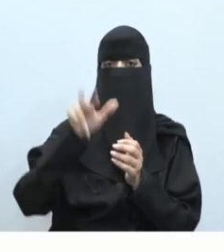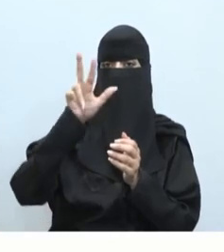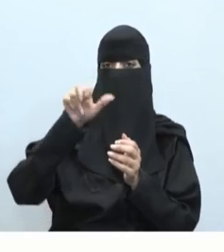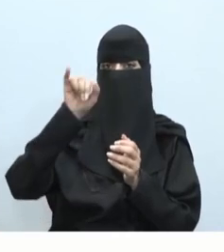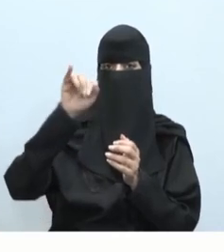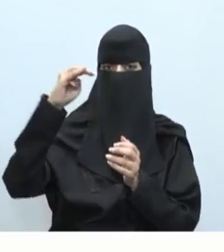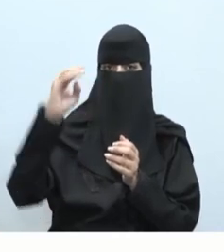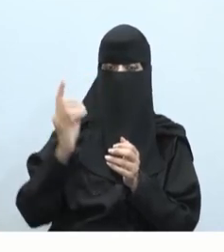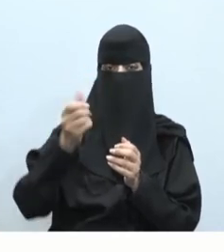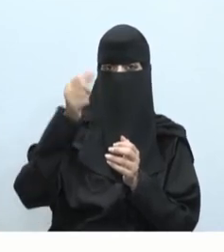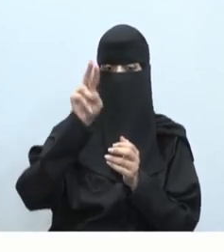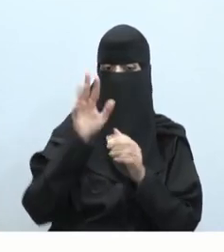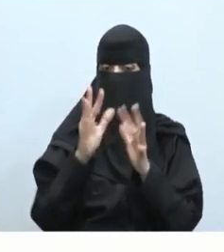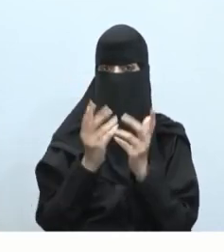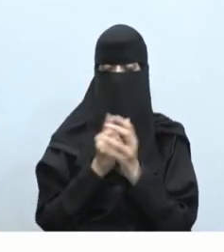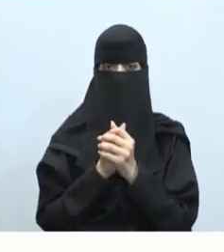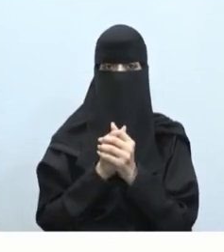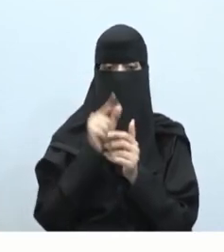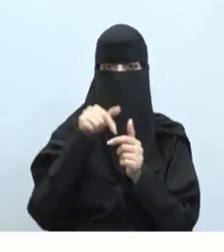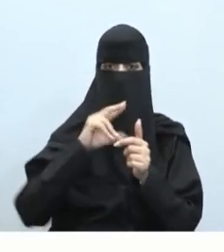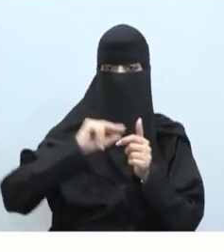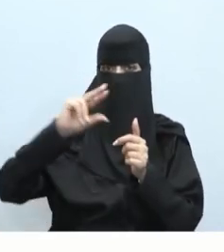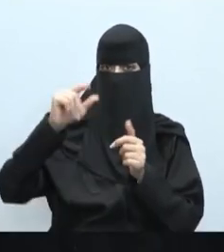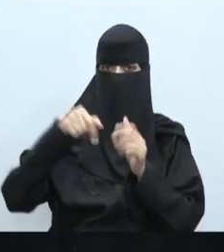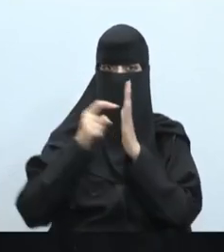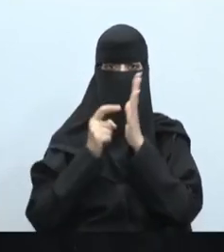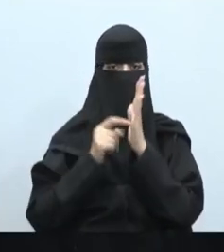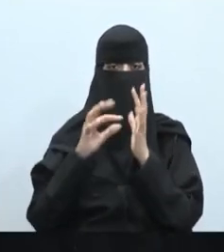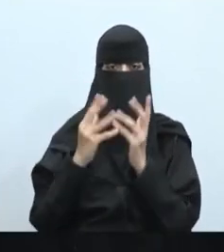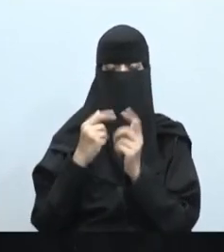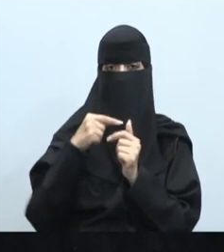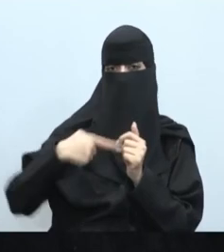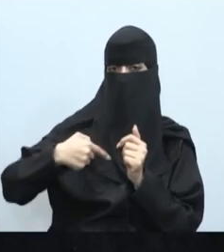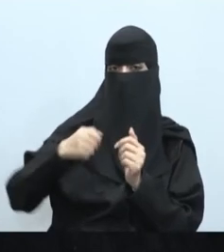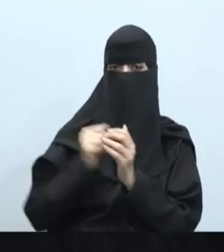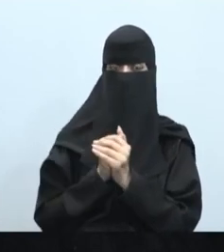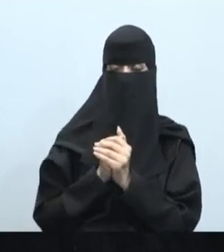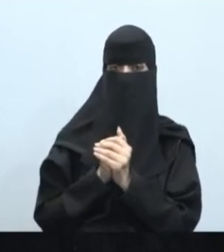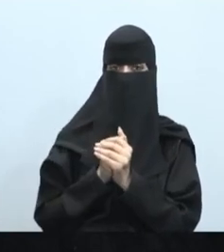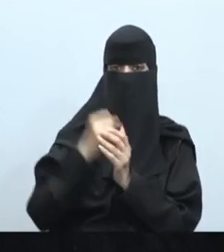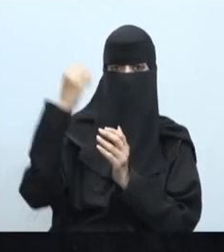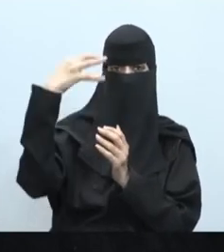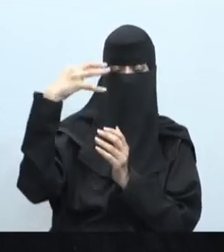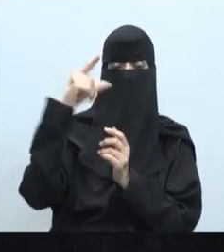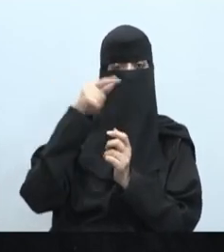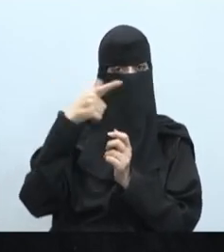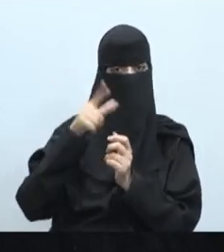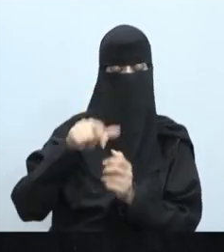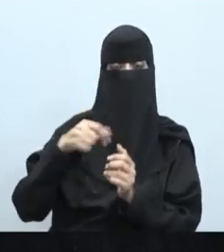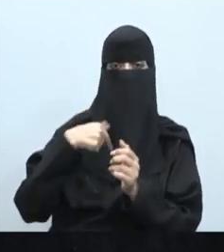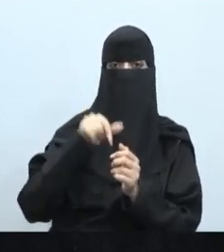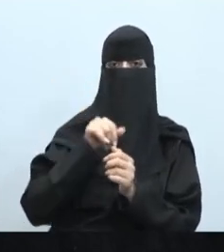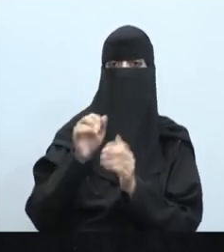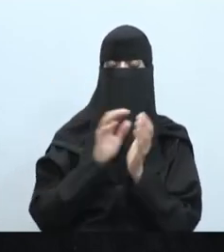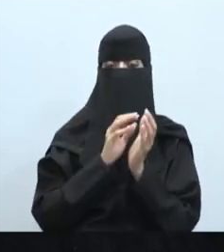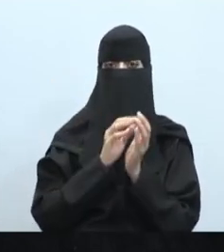وبنات الطلاب المجره التي يتبعها نظامنا الشمسي ما اسمها ممتازين مجرات او